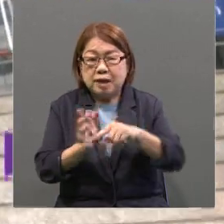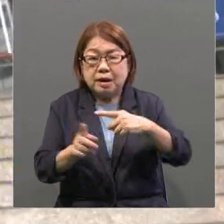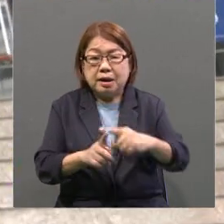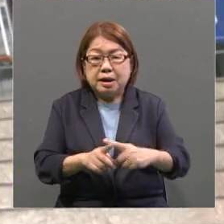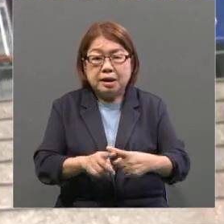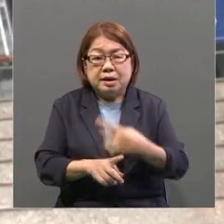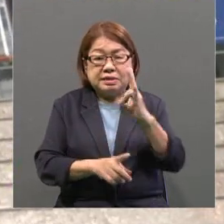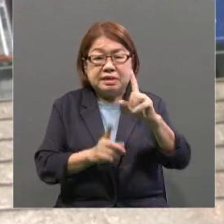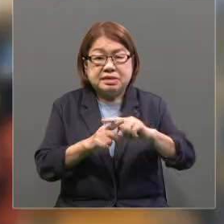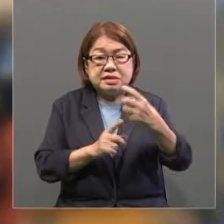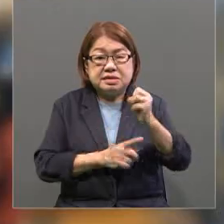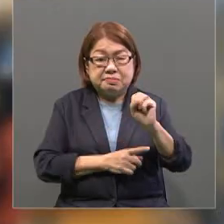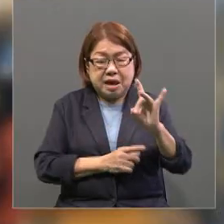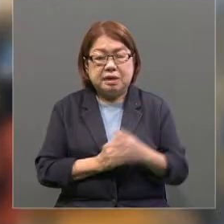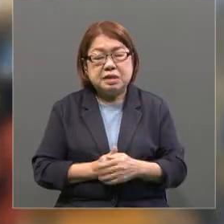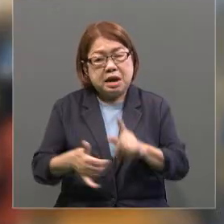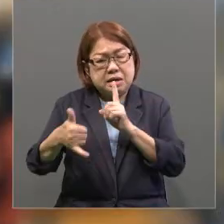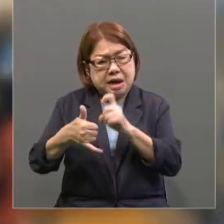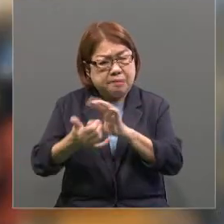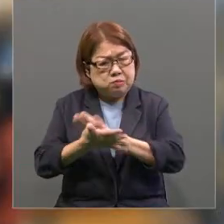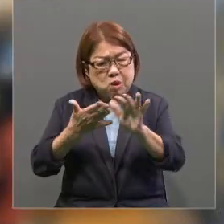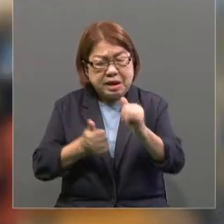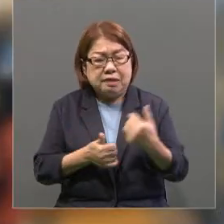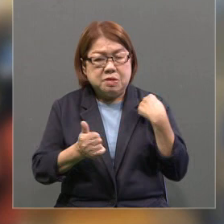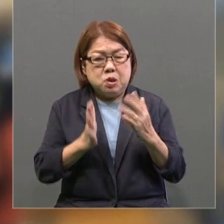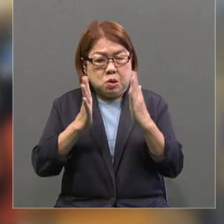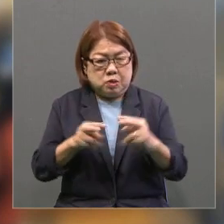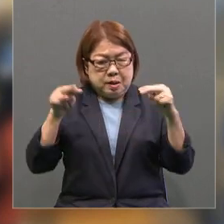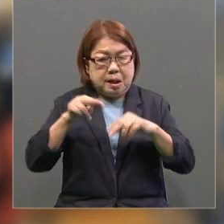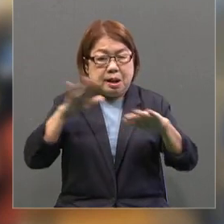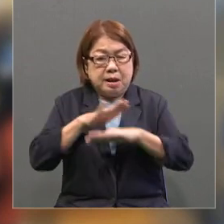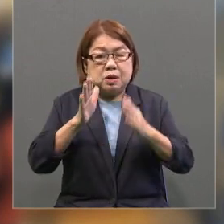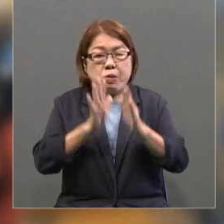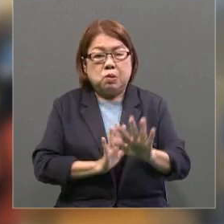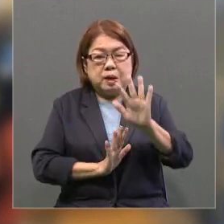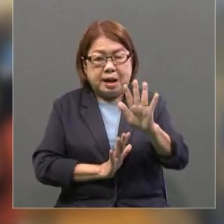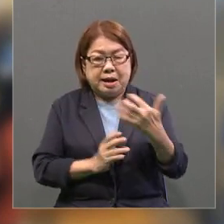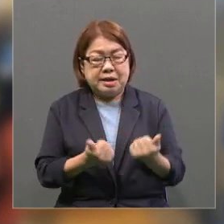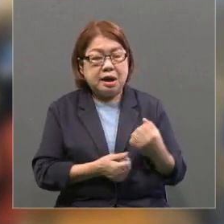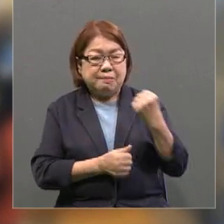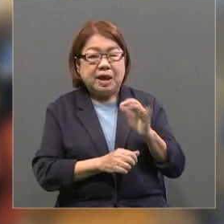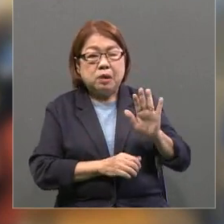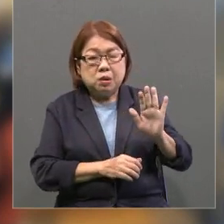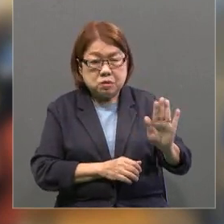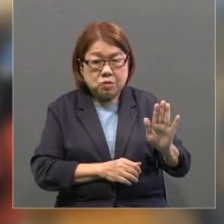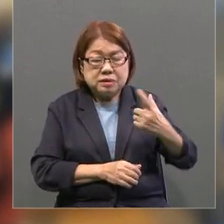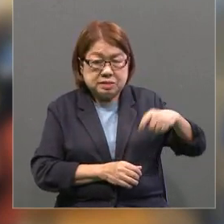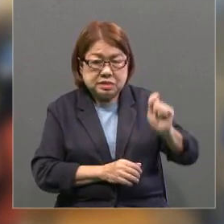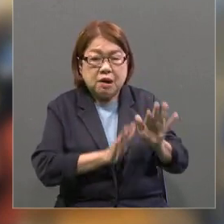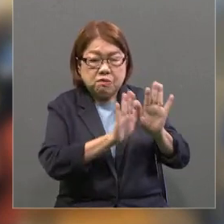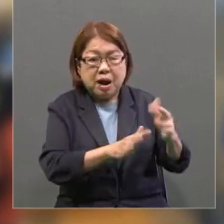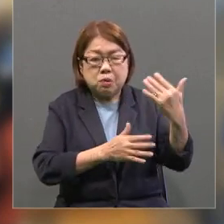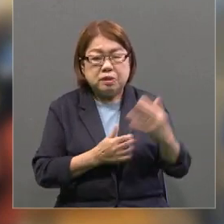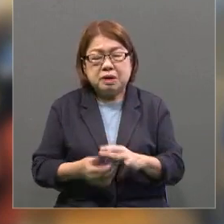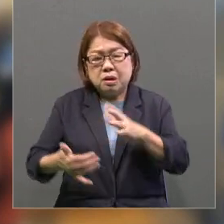สอบสวนยังไม่แล้วเสร็จฮะต้องสอบพยานอีกถึง 5ปากก็เลยนำมาขออำนาจศาลฝากขังทีนี้ถามว่ามิ้นถูกแจ้ง